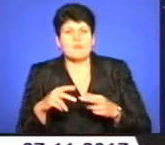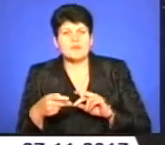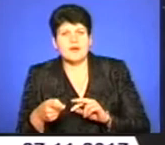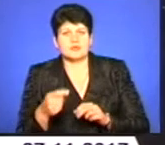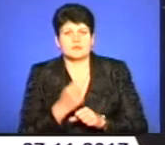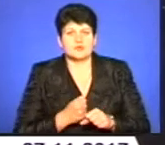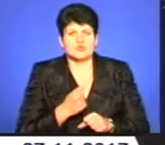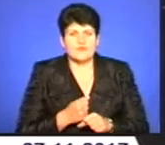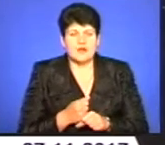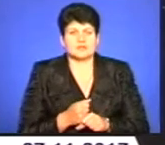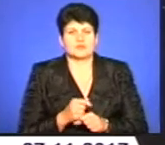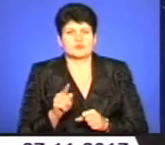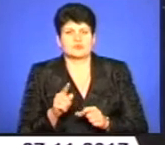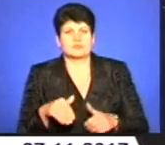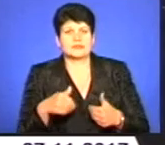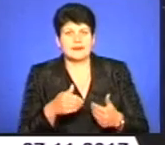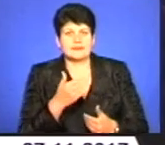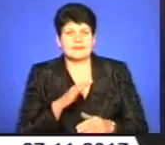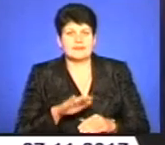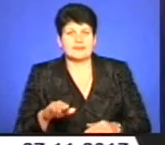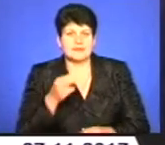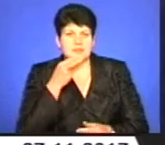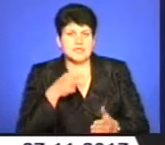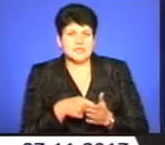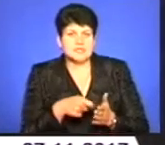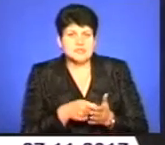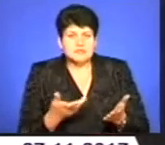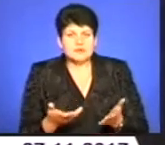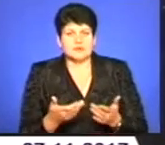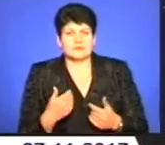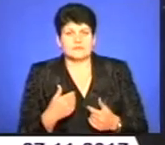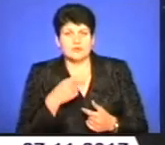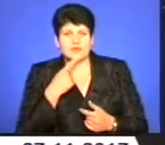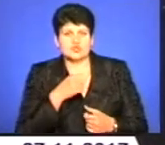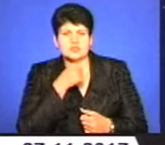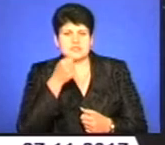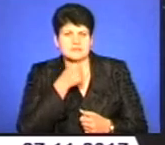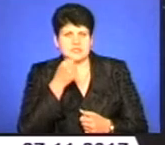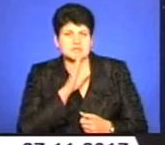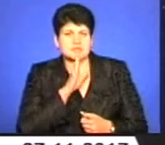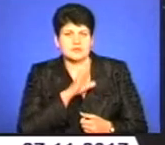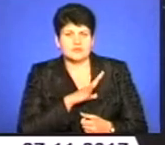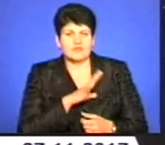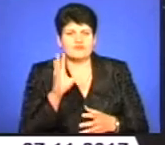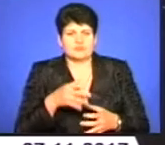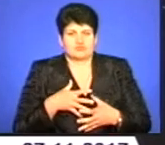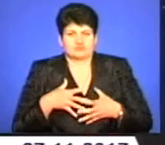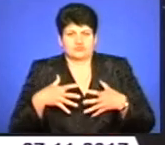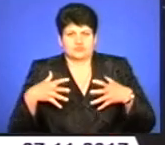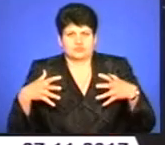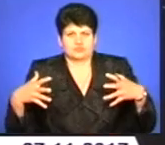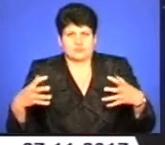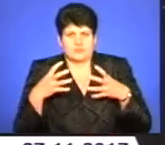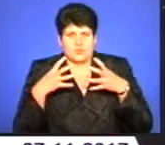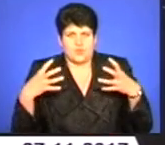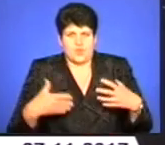щось працювати, щоб дати дітям їсти. То вона казала, що я була найстарша, ми лежали, ми всі були вже спухлі